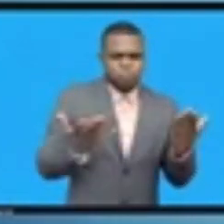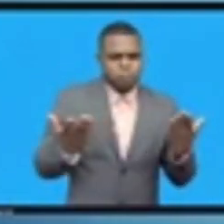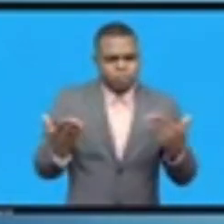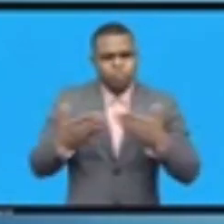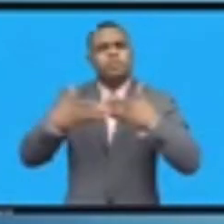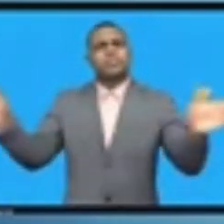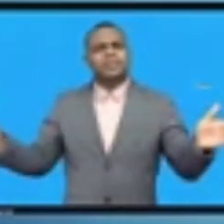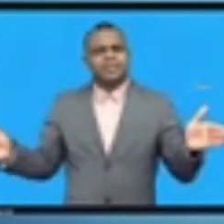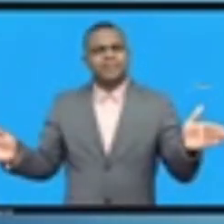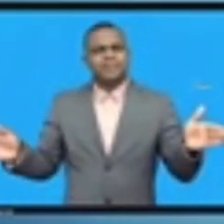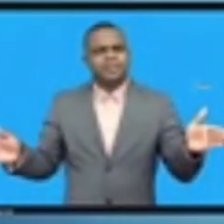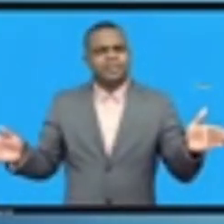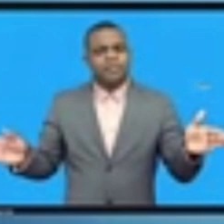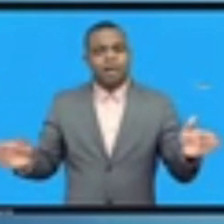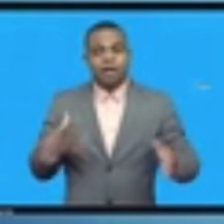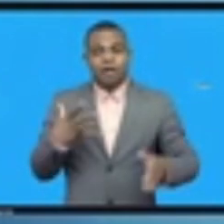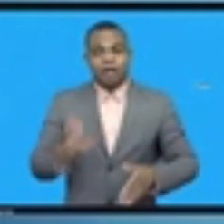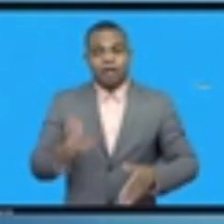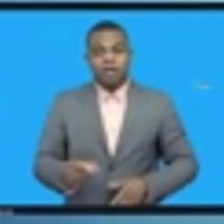试，